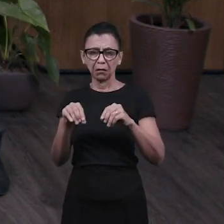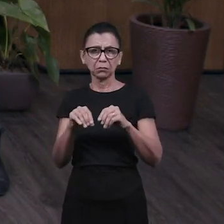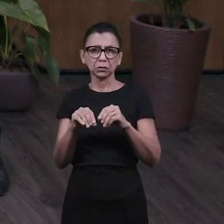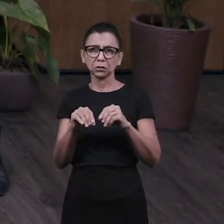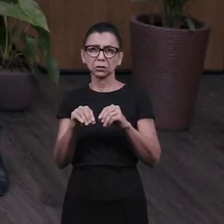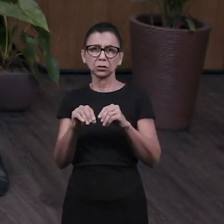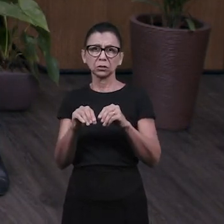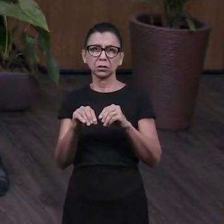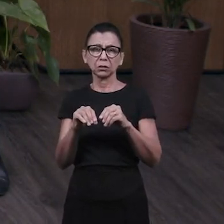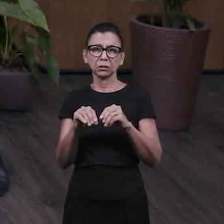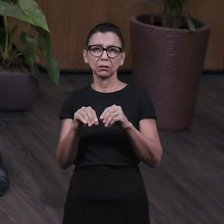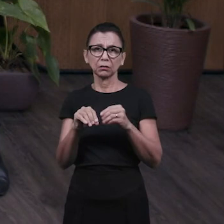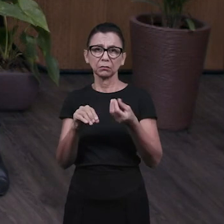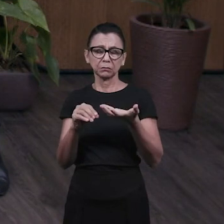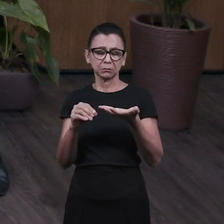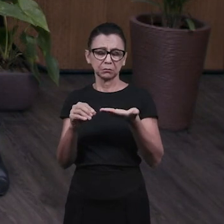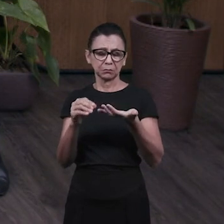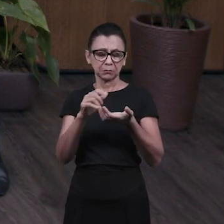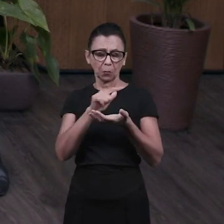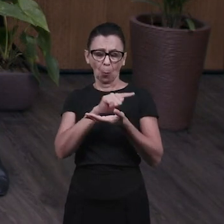donc une lampe vide.